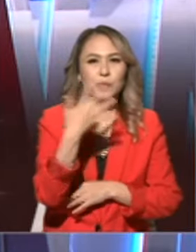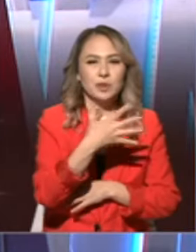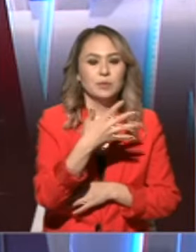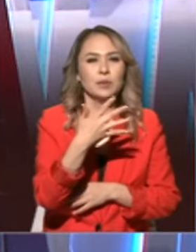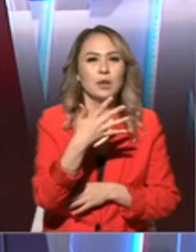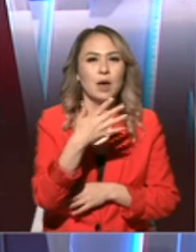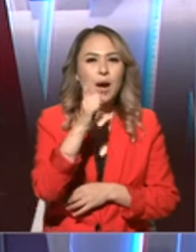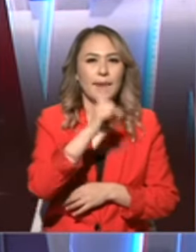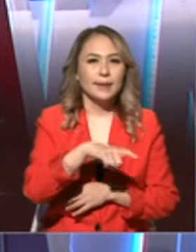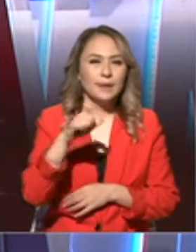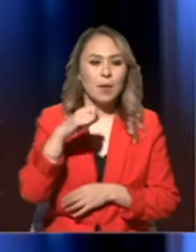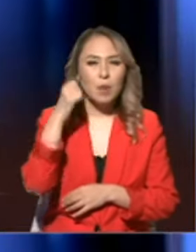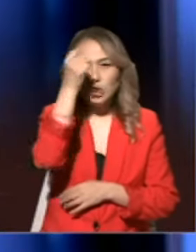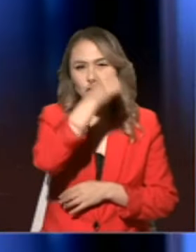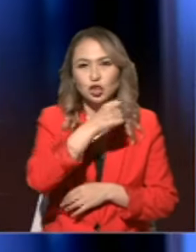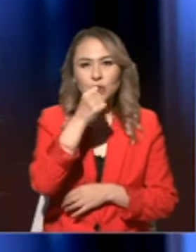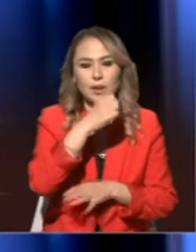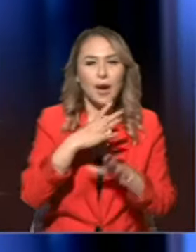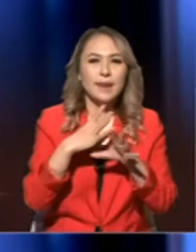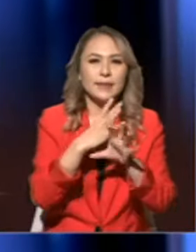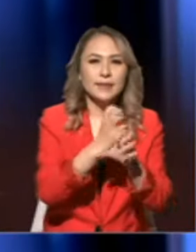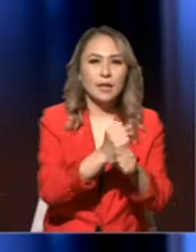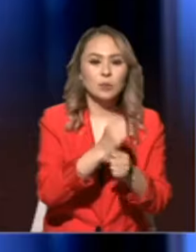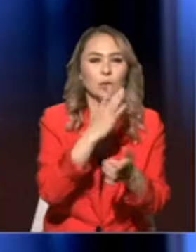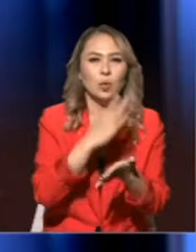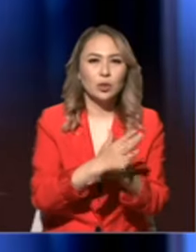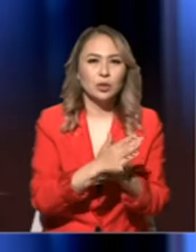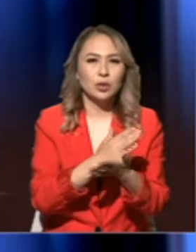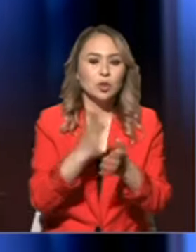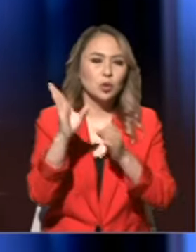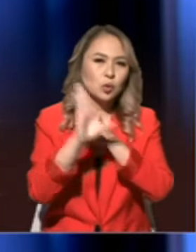кетіп жатыр. 4-5 мың адам жылына азайып отыр. Соңғы